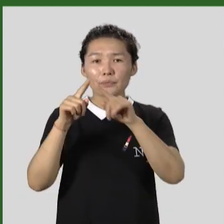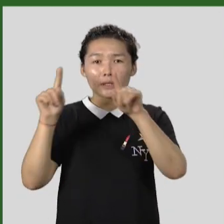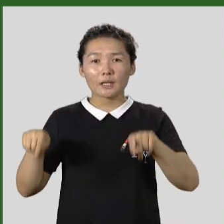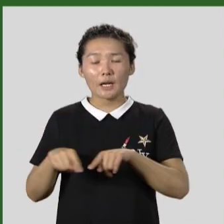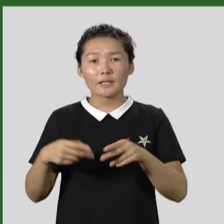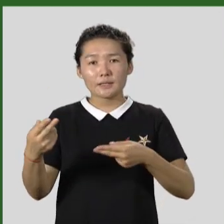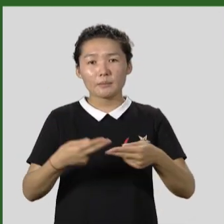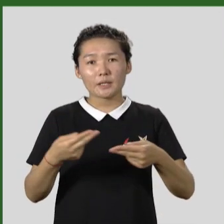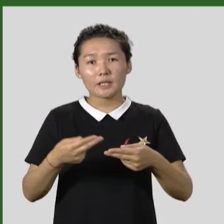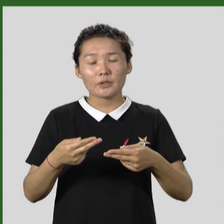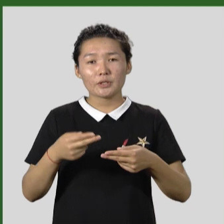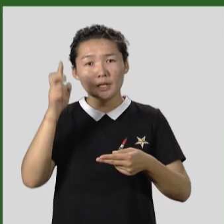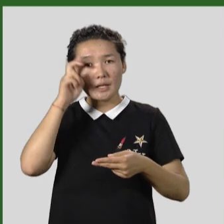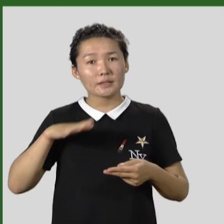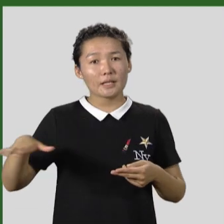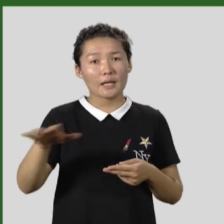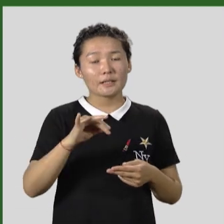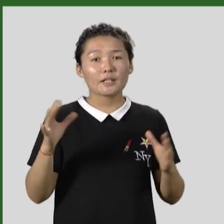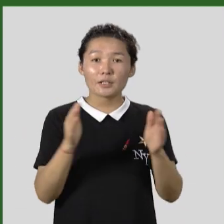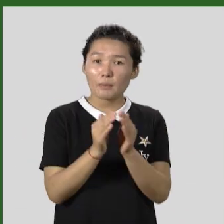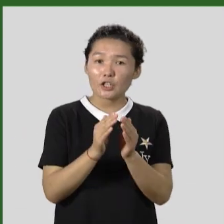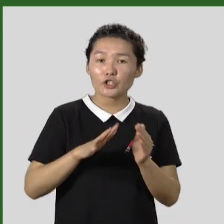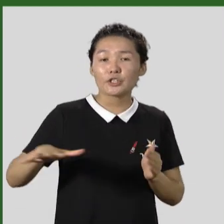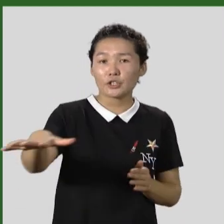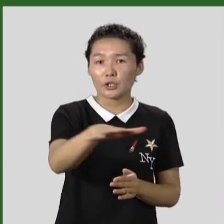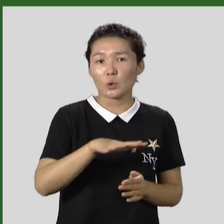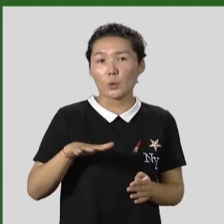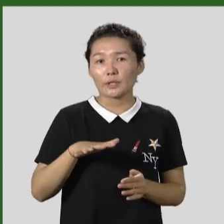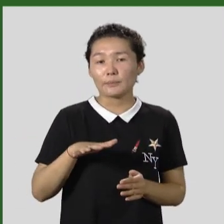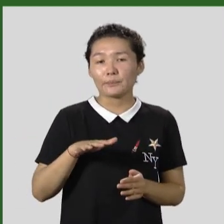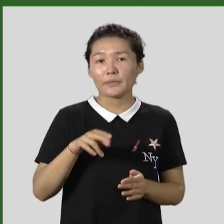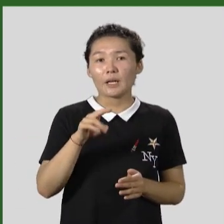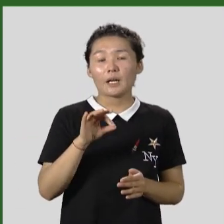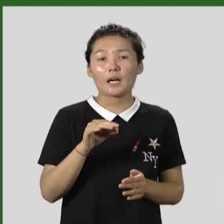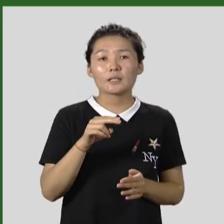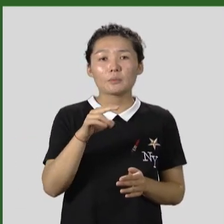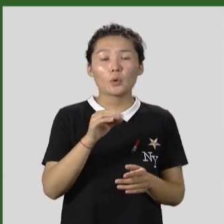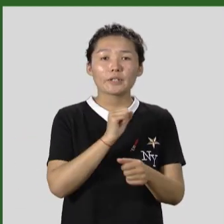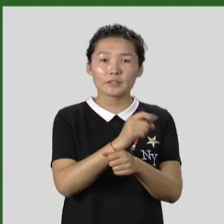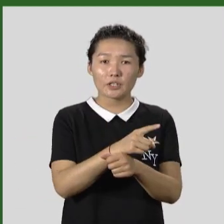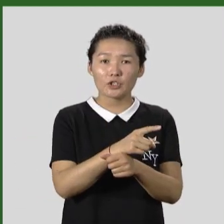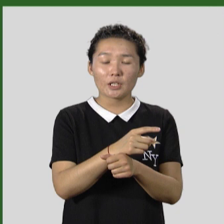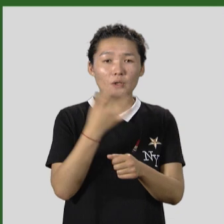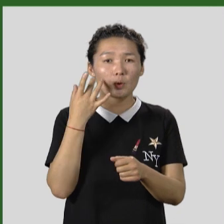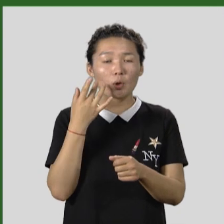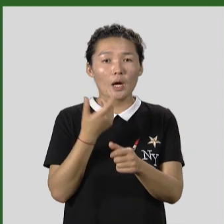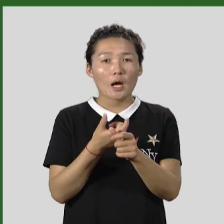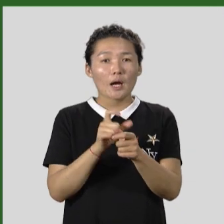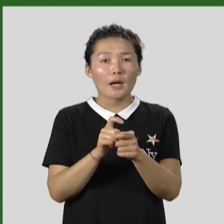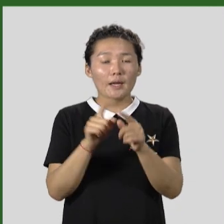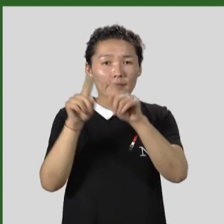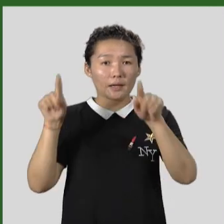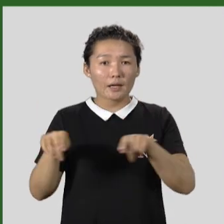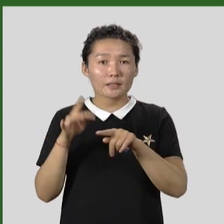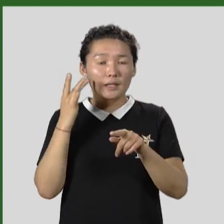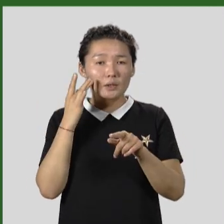и небольшие территории. Карты по назначению. Это карты, которые созданы специально